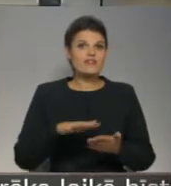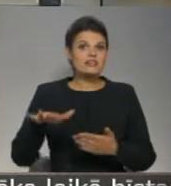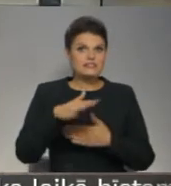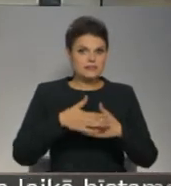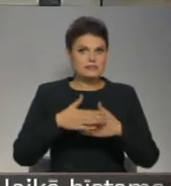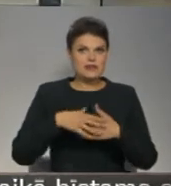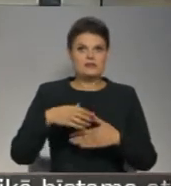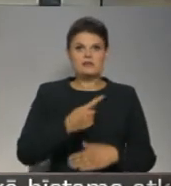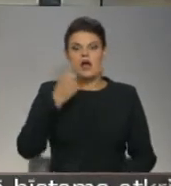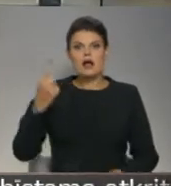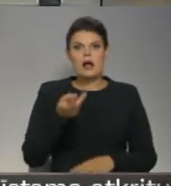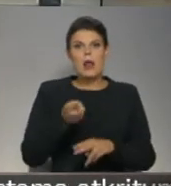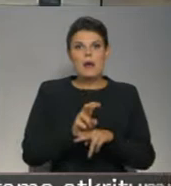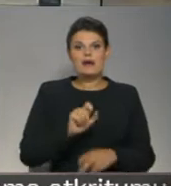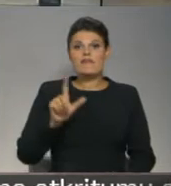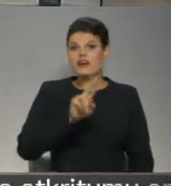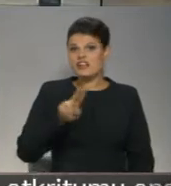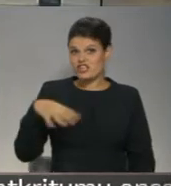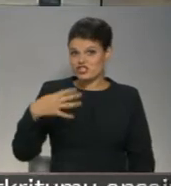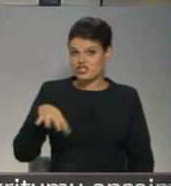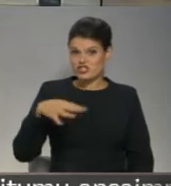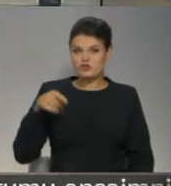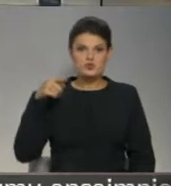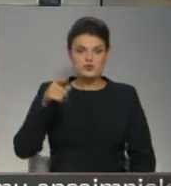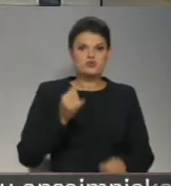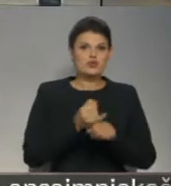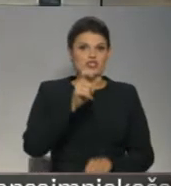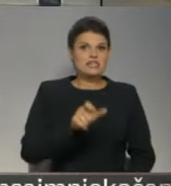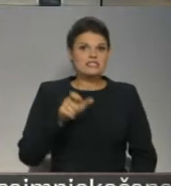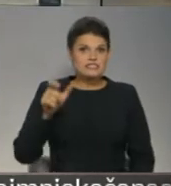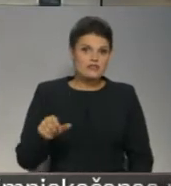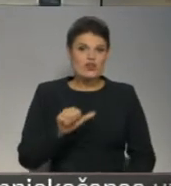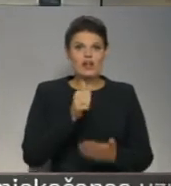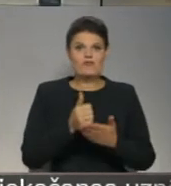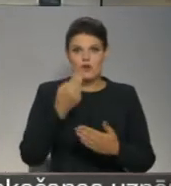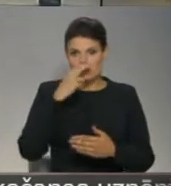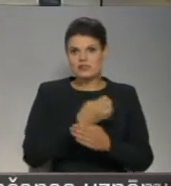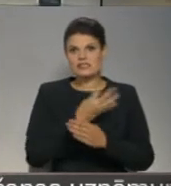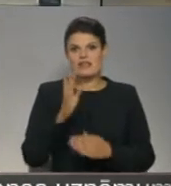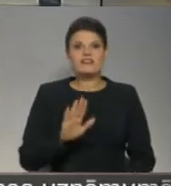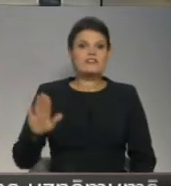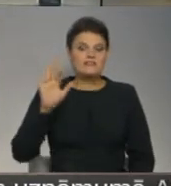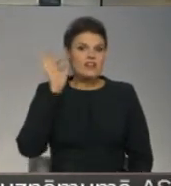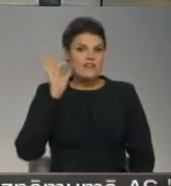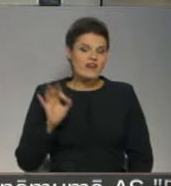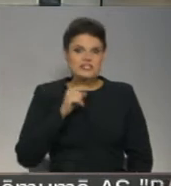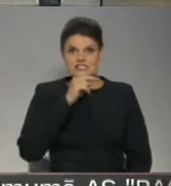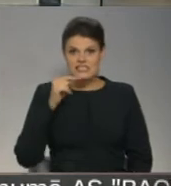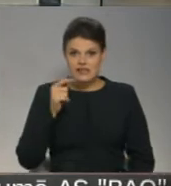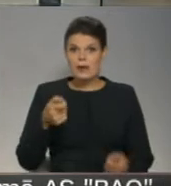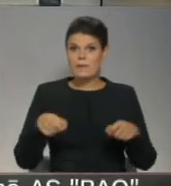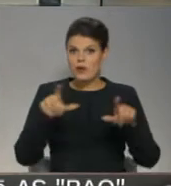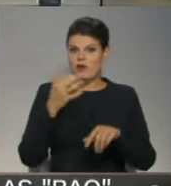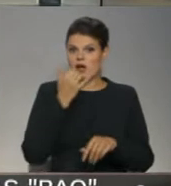Vidzemes piekrasti gadā apmeklē vairāk nekā 40 tūkstoši ceļotāju, galvenokārt no Skandināvijas valstīm, Vācijas un